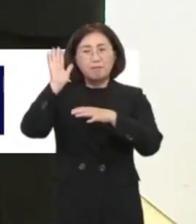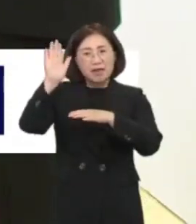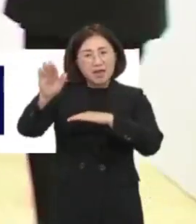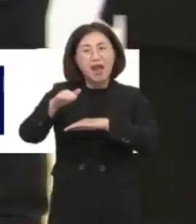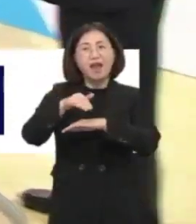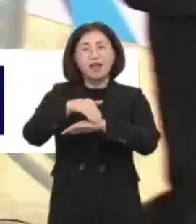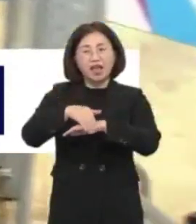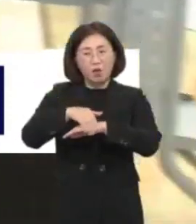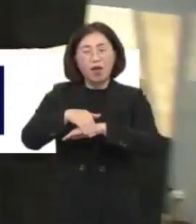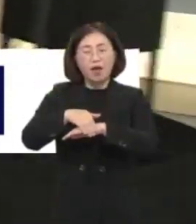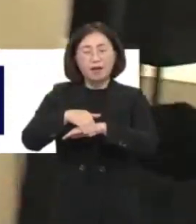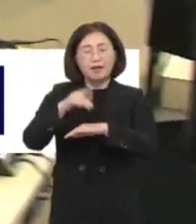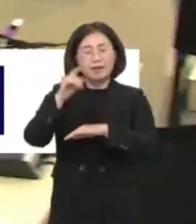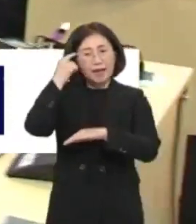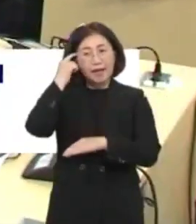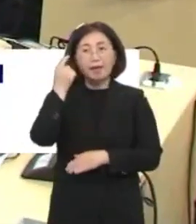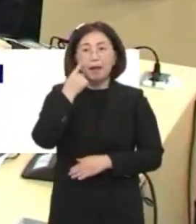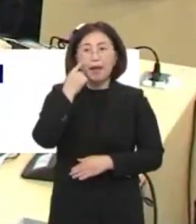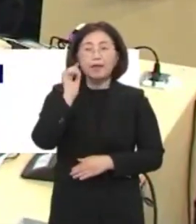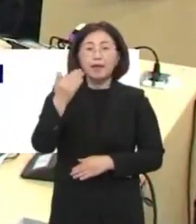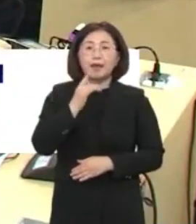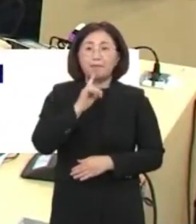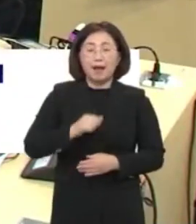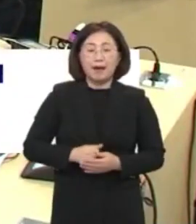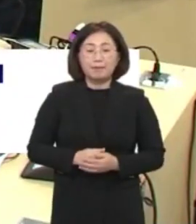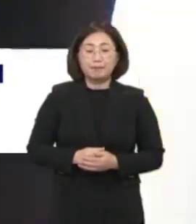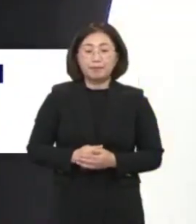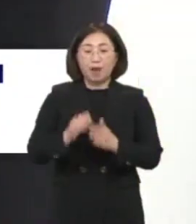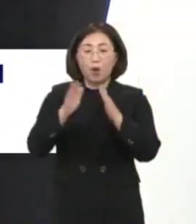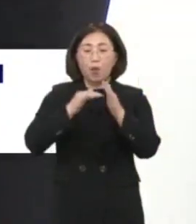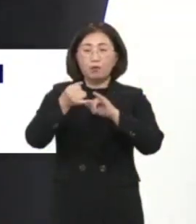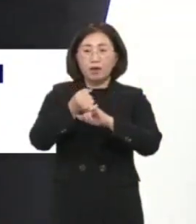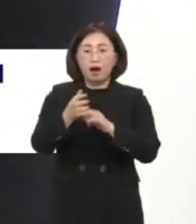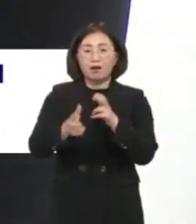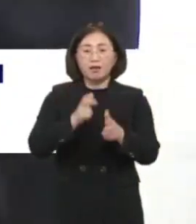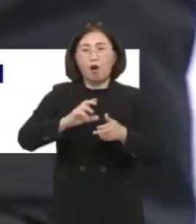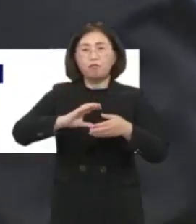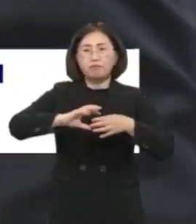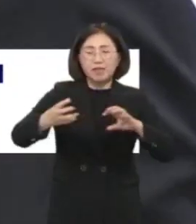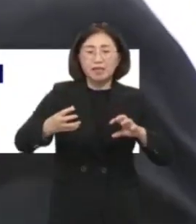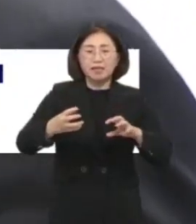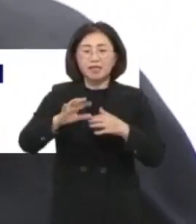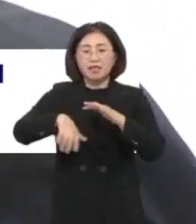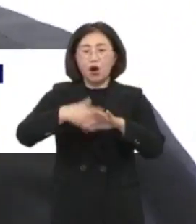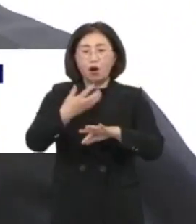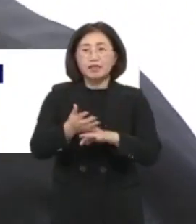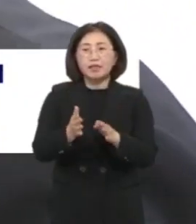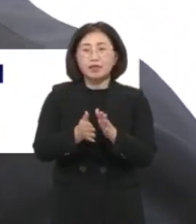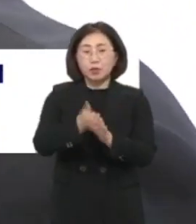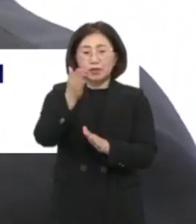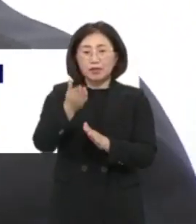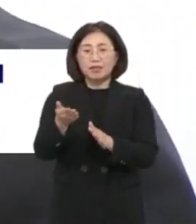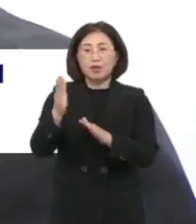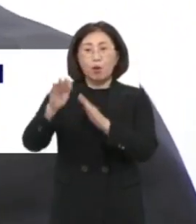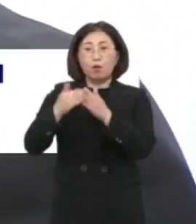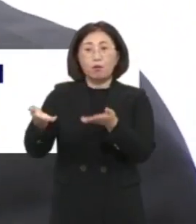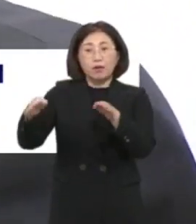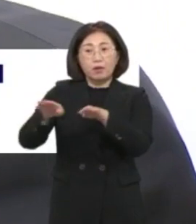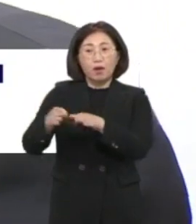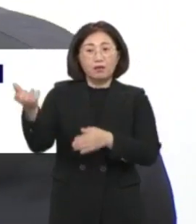확대 해석을 경계했습니다. 대통령 공약사업 차질과 더불어 혁신도시 공공기관 이전 지연 등